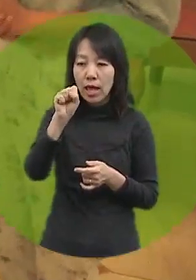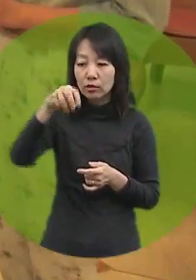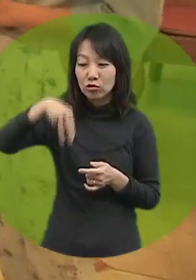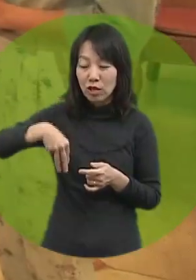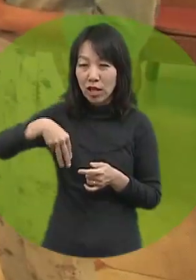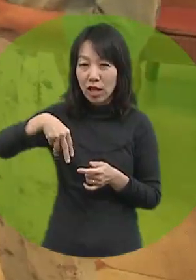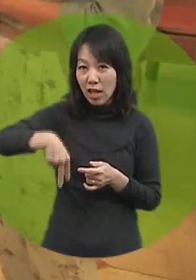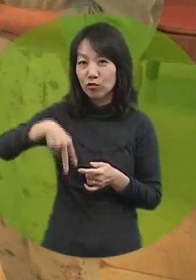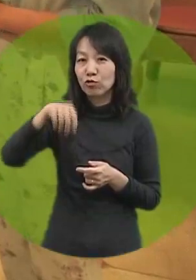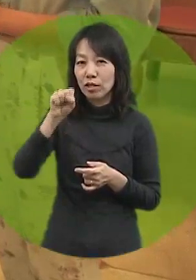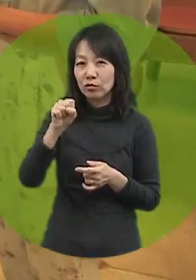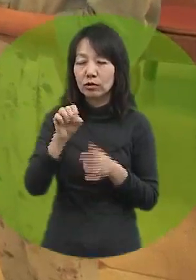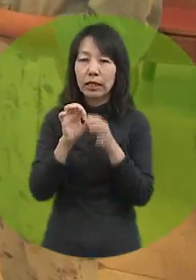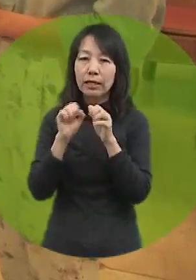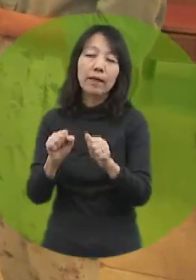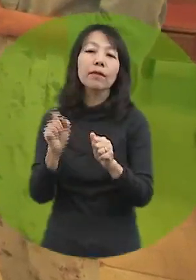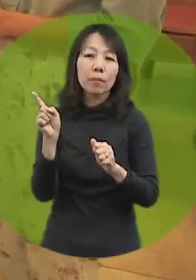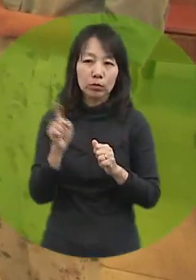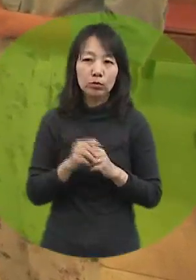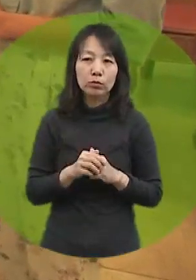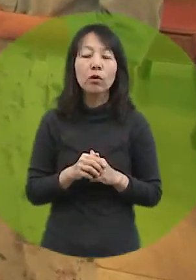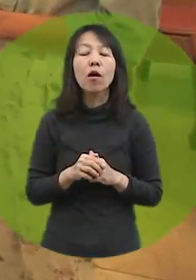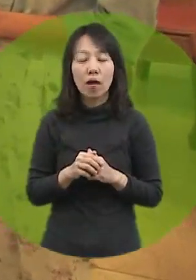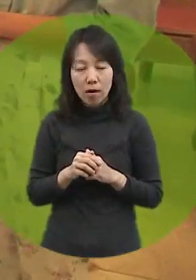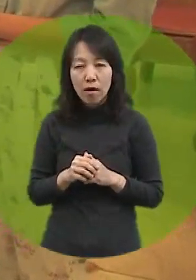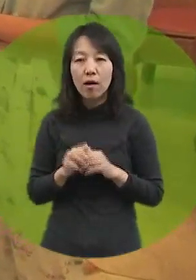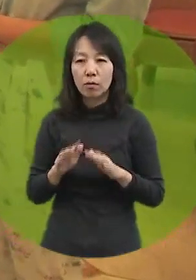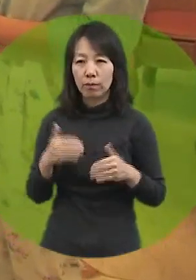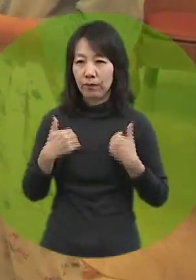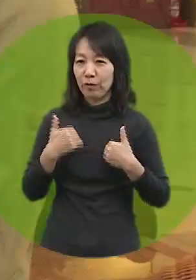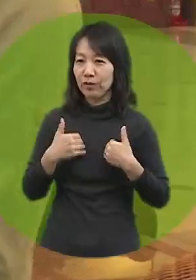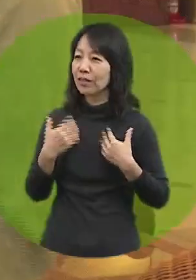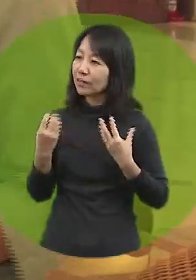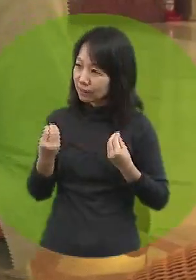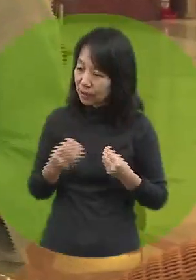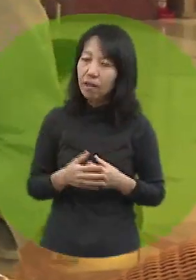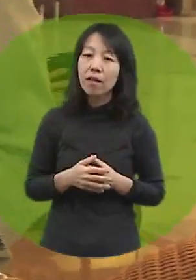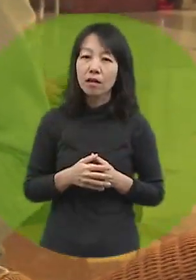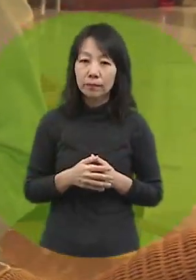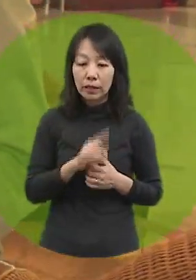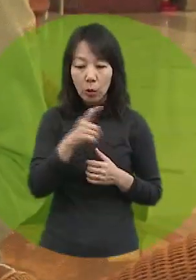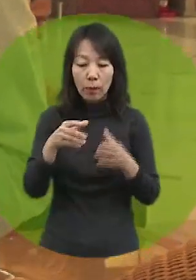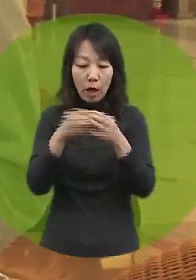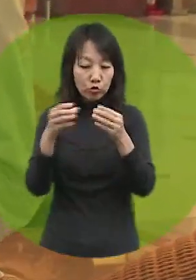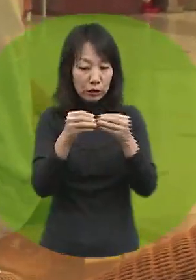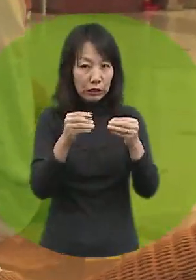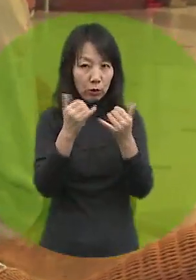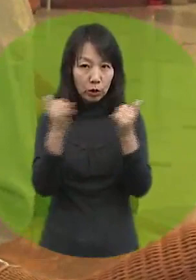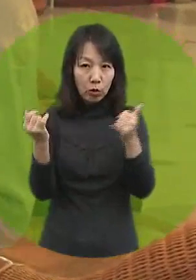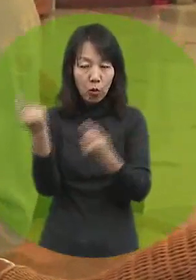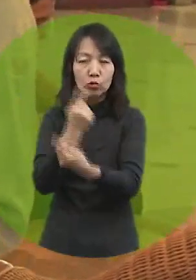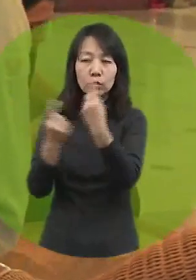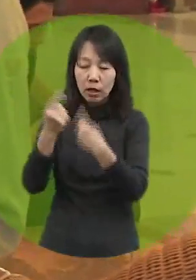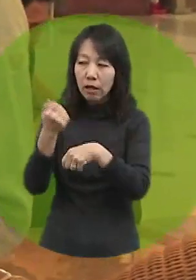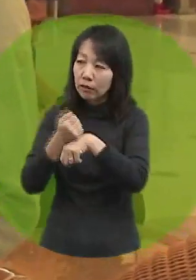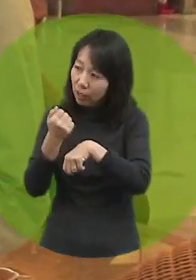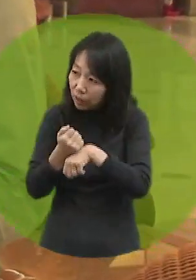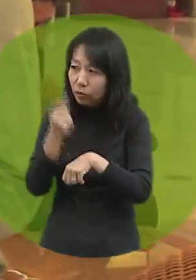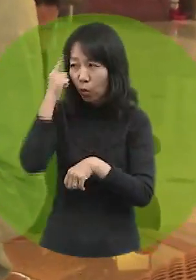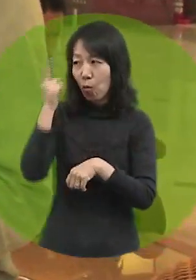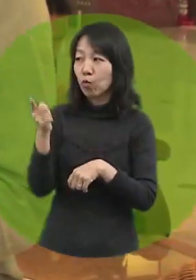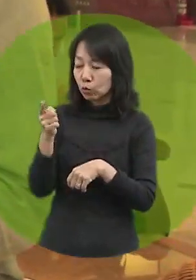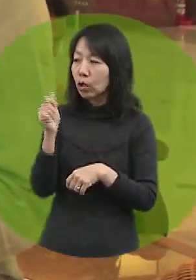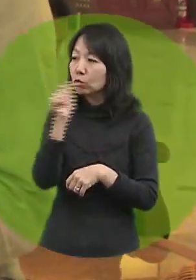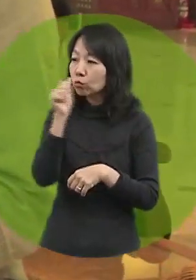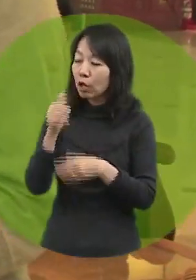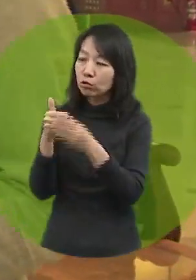ろんな意見が聞けたのですごく面白かったです。 面白かった、 はい、いろんな国の方々がいて大変だと思うんですけど、通